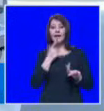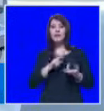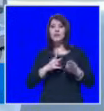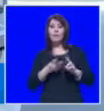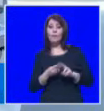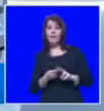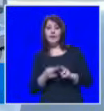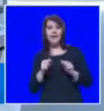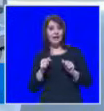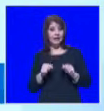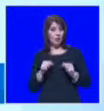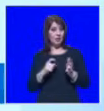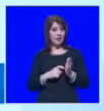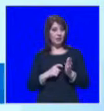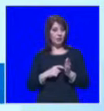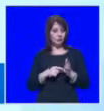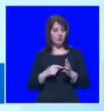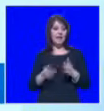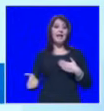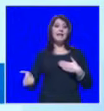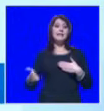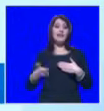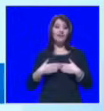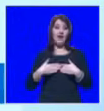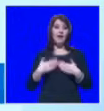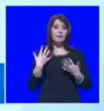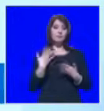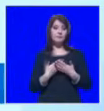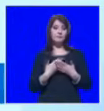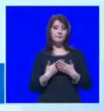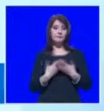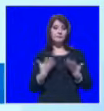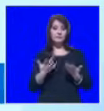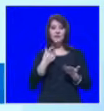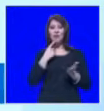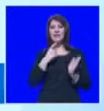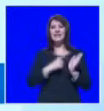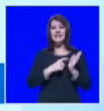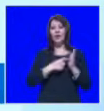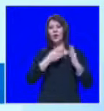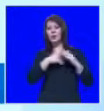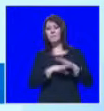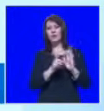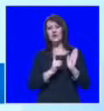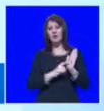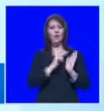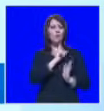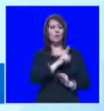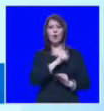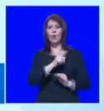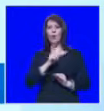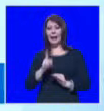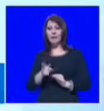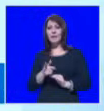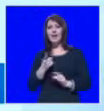така. С този закон ние всъщност затваряме цялата така екосистема от законова и подзаконова уредба, която